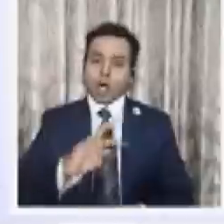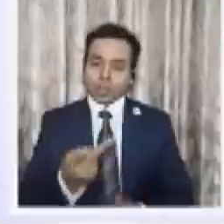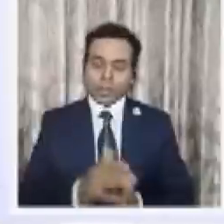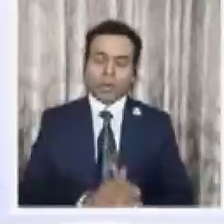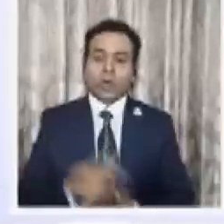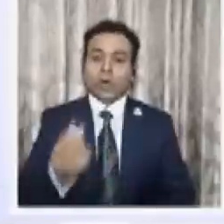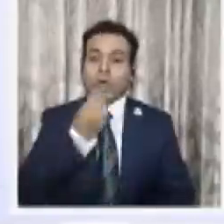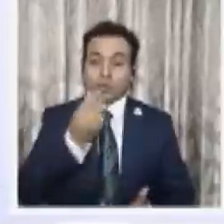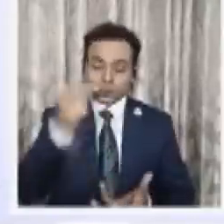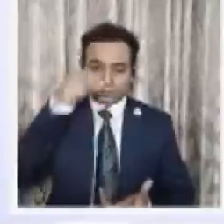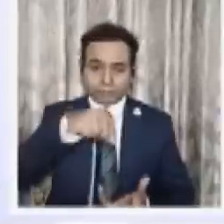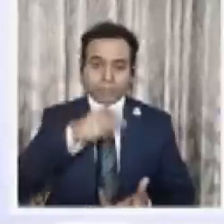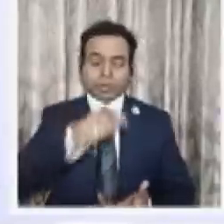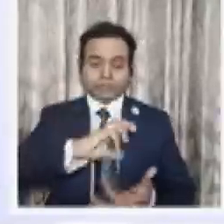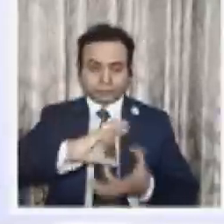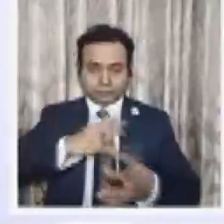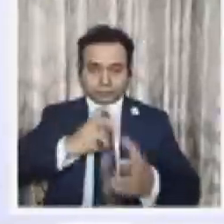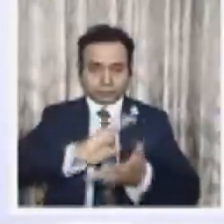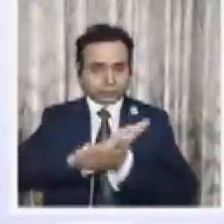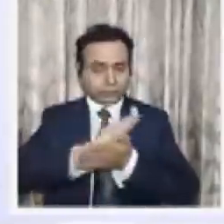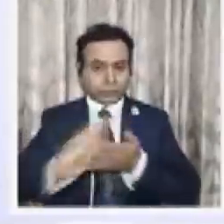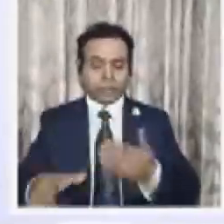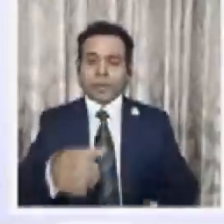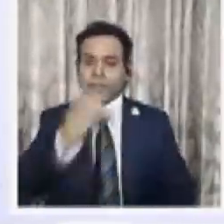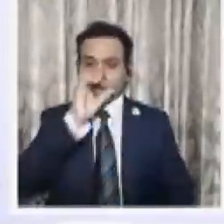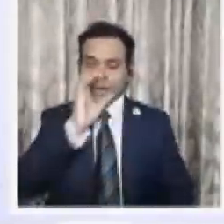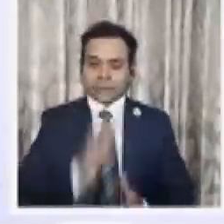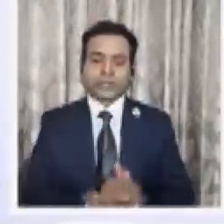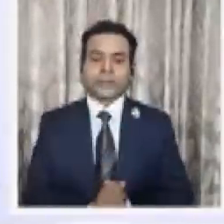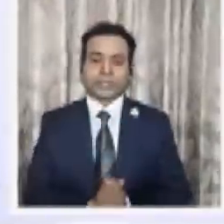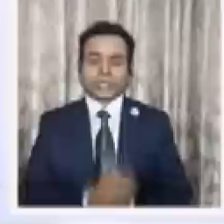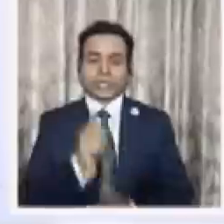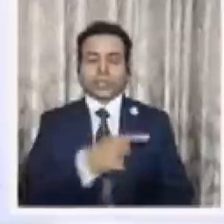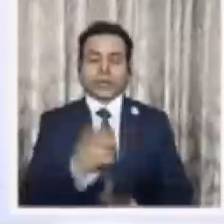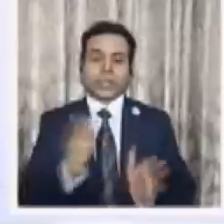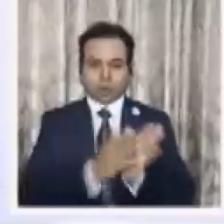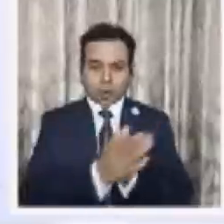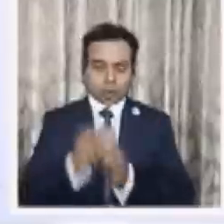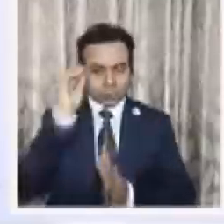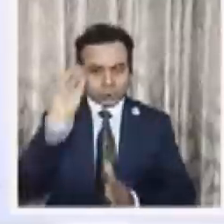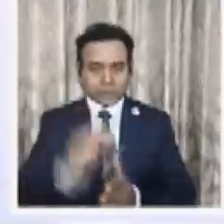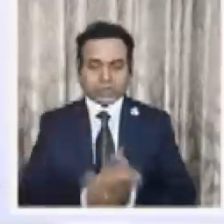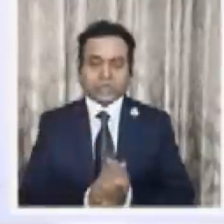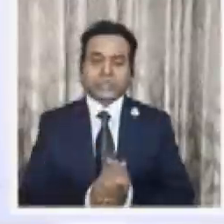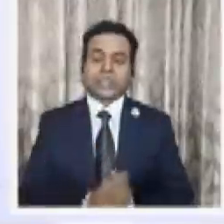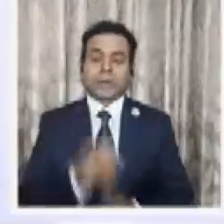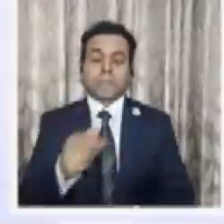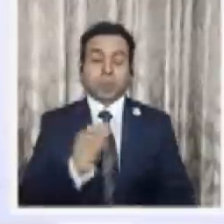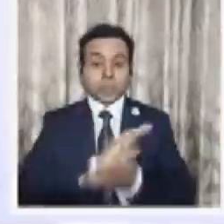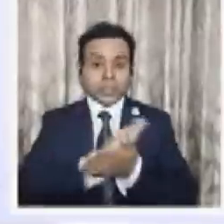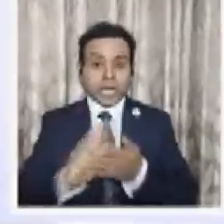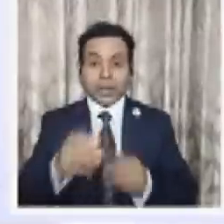করবেন সবাই। পানি ফুটিয়ে অথবা পানি বিশুদ্ধকরণ ট্যাবলেট নিকটস্থ স্বাস্থ্য কমপ্লেক্স বা স্বাস্থ্যকেন্দ্রের মধ্যে এই